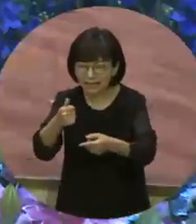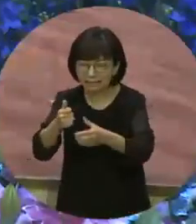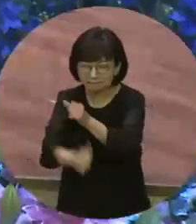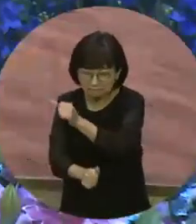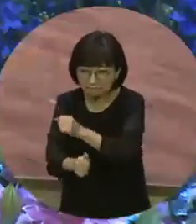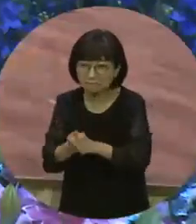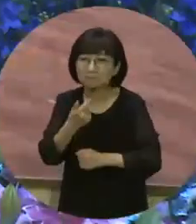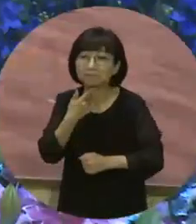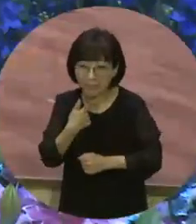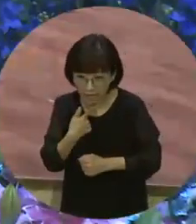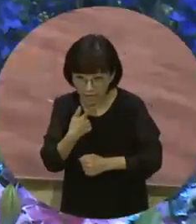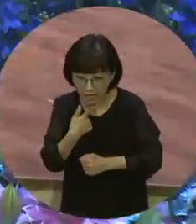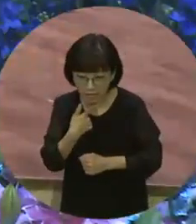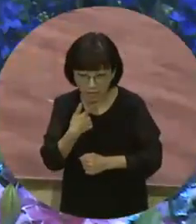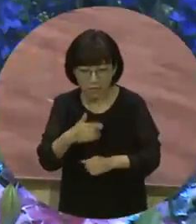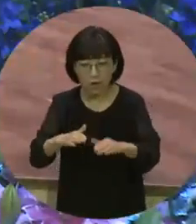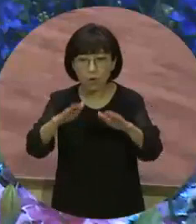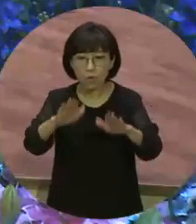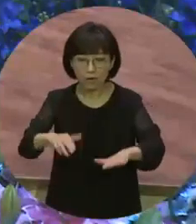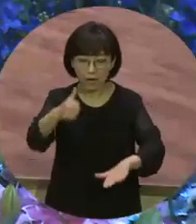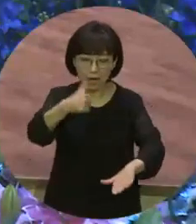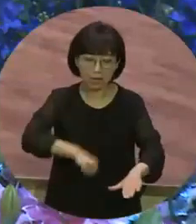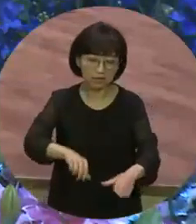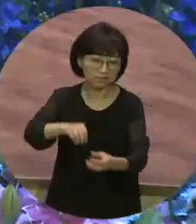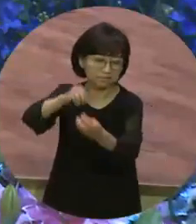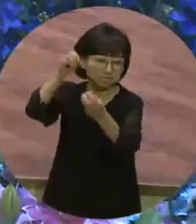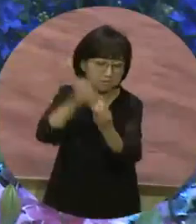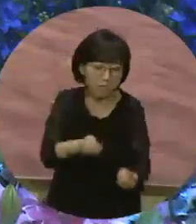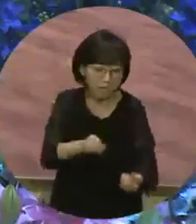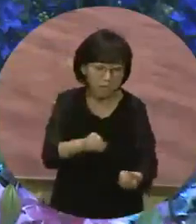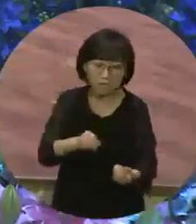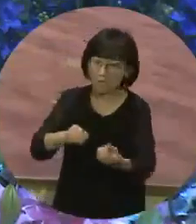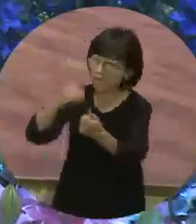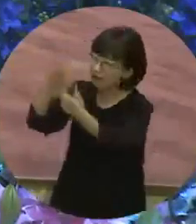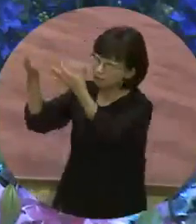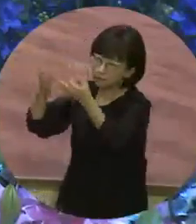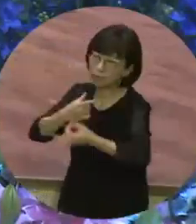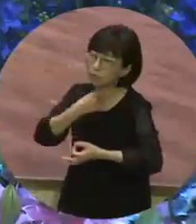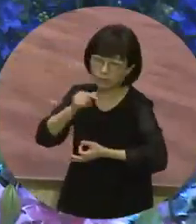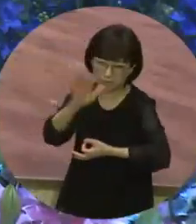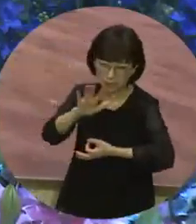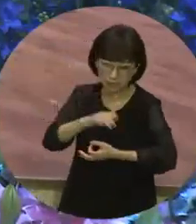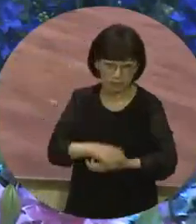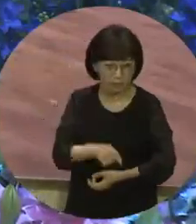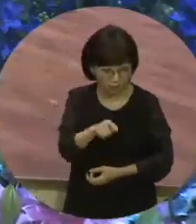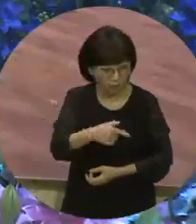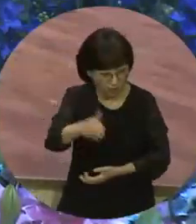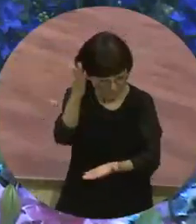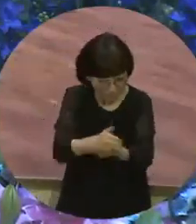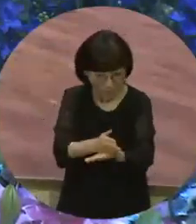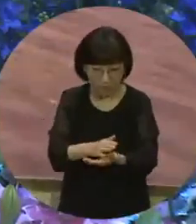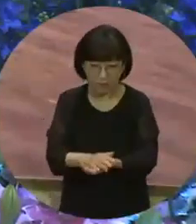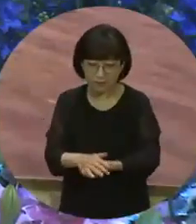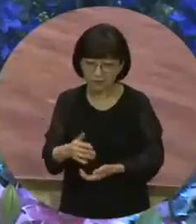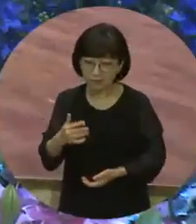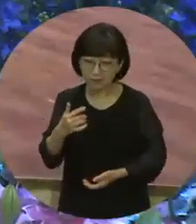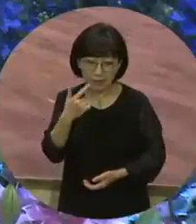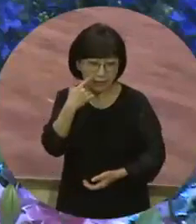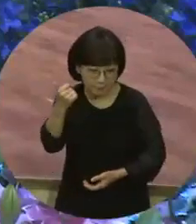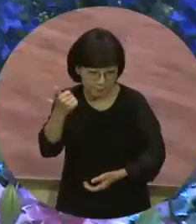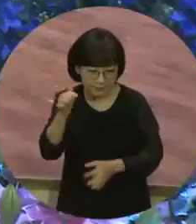실패하는 것을 반복하는 것을 원치 않았다는 거예요. 내려가면 너 실수해. 너 아버지처럼